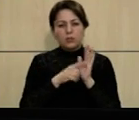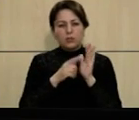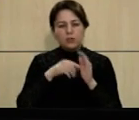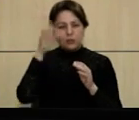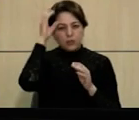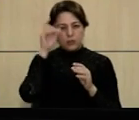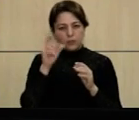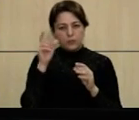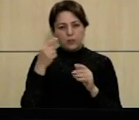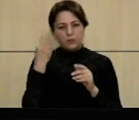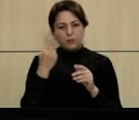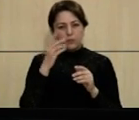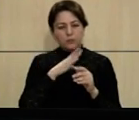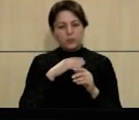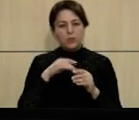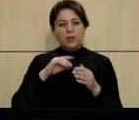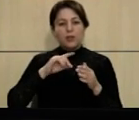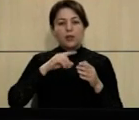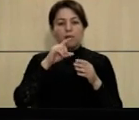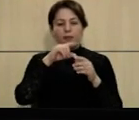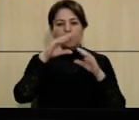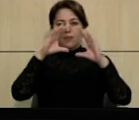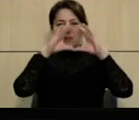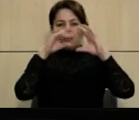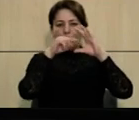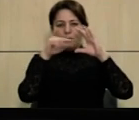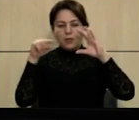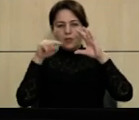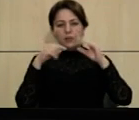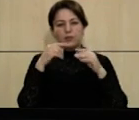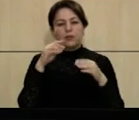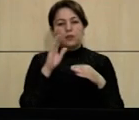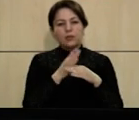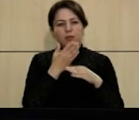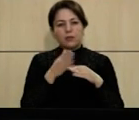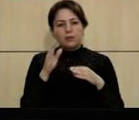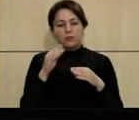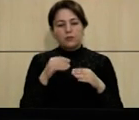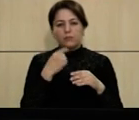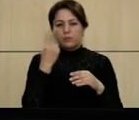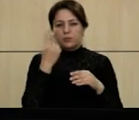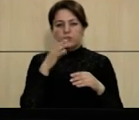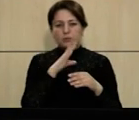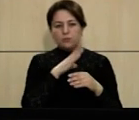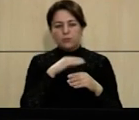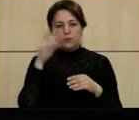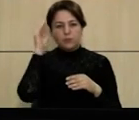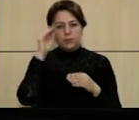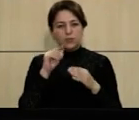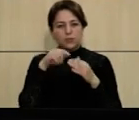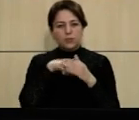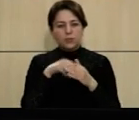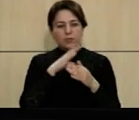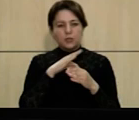bo'lgan. Diametr aylanani teng 2 ga bo'lishini birinchi bo'lib fanga kiritgan va